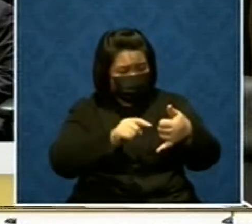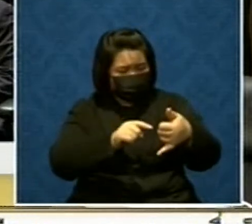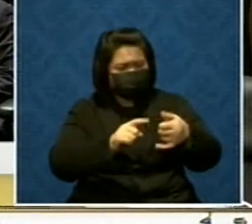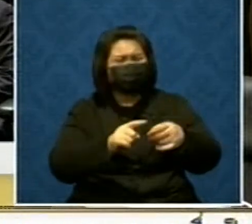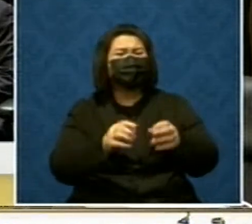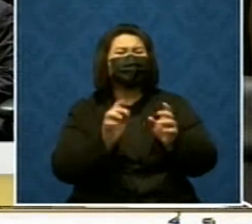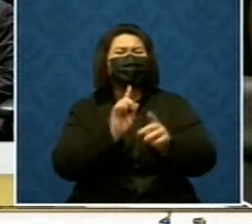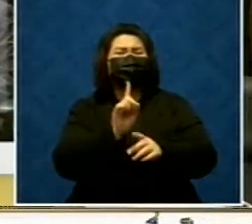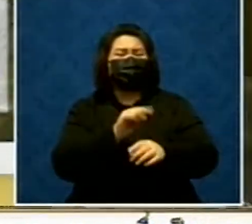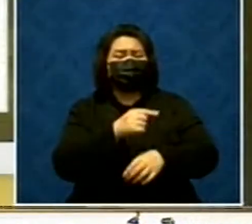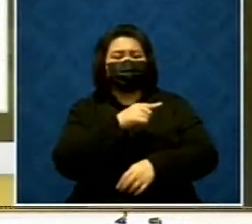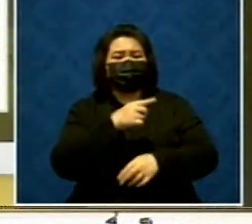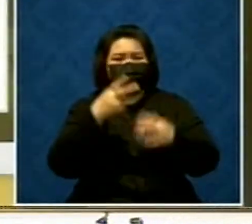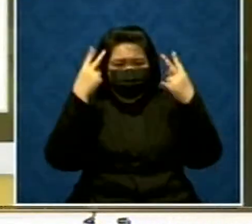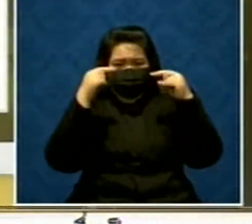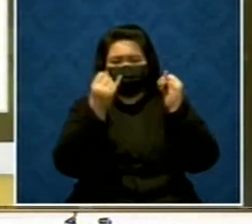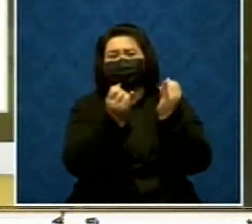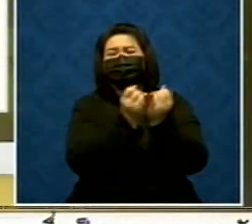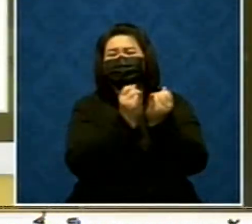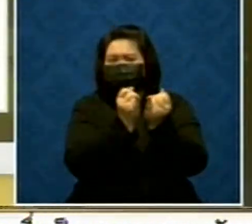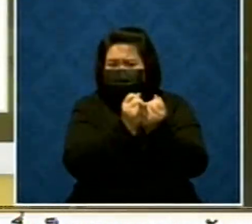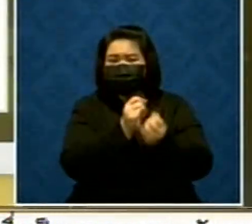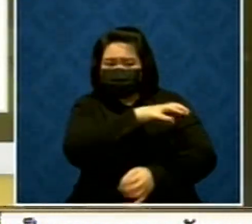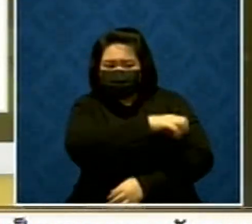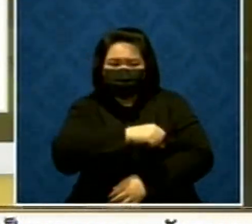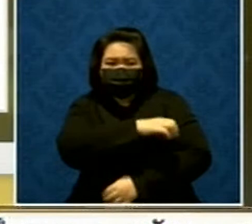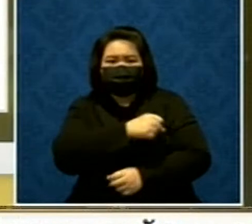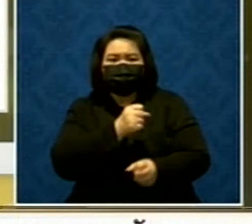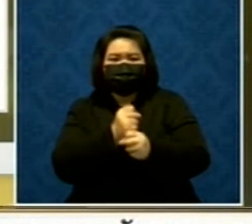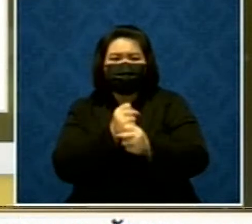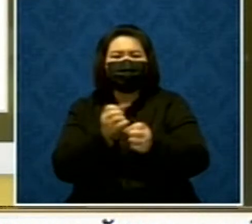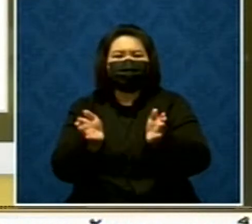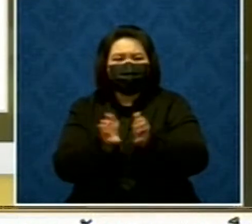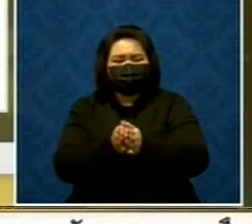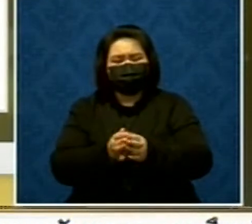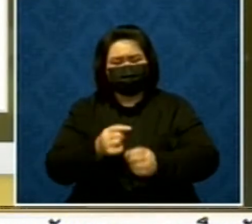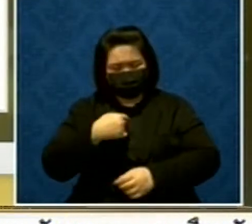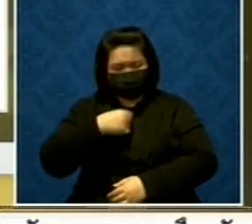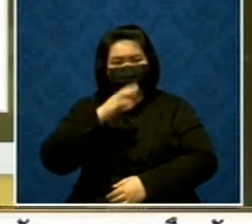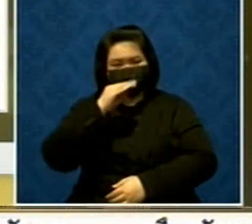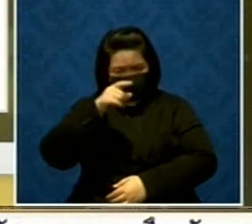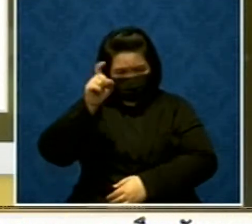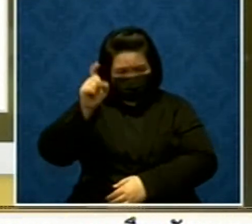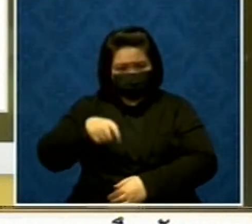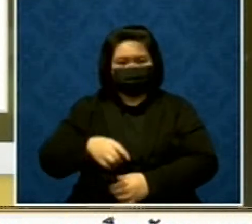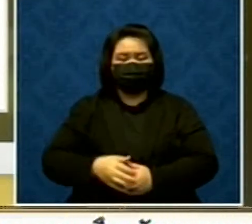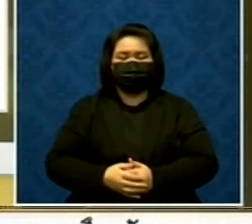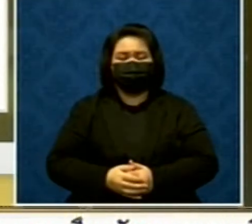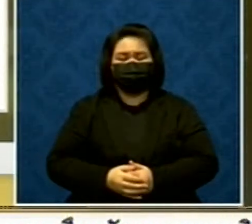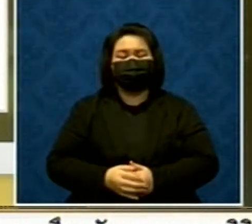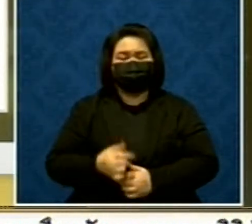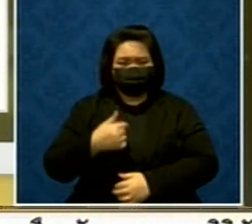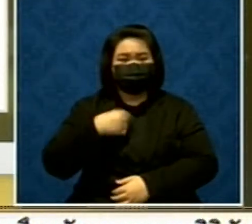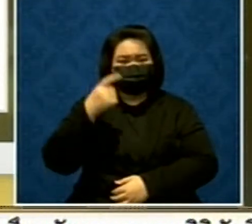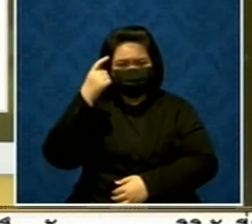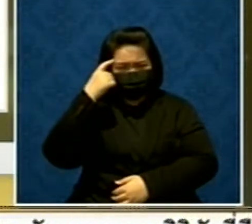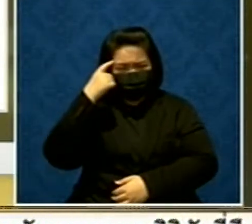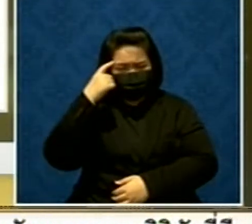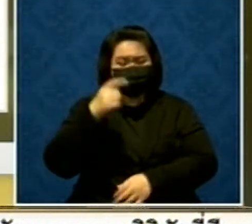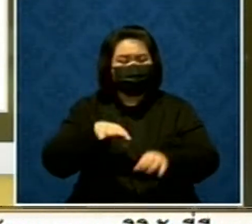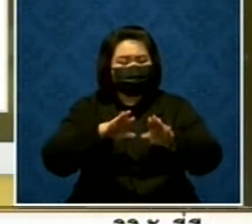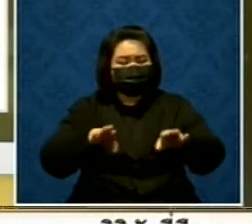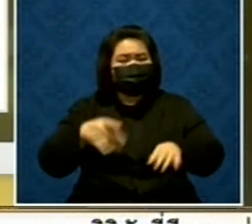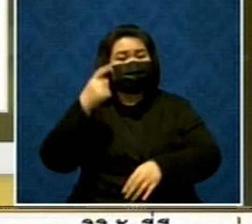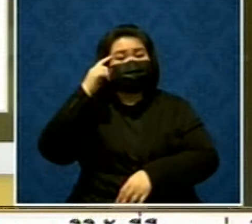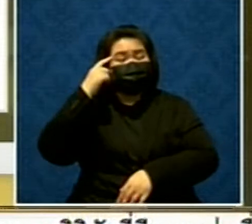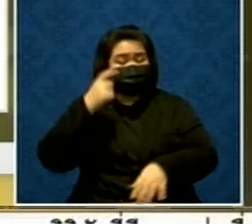องคนใกล้ชิดตัวเองเพื่อให้ทำงานให้ผมต้องพูดแม้จะเข้าใจว่าเด็กๆนั้นอาจจะไม่